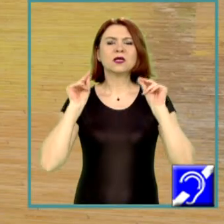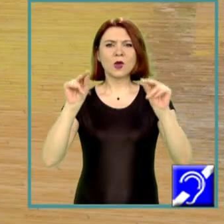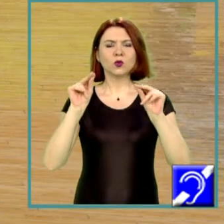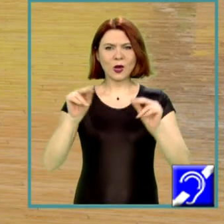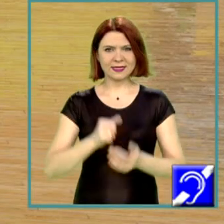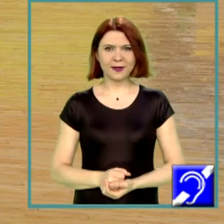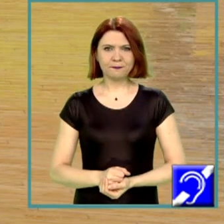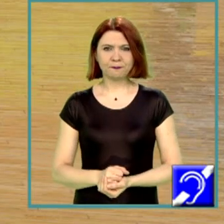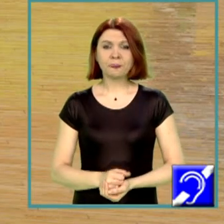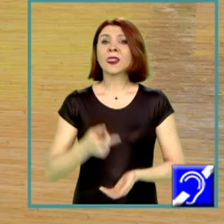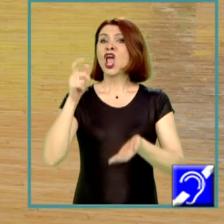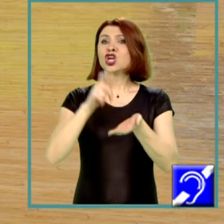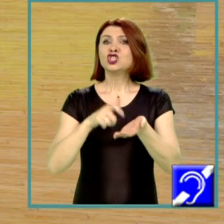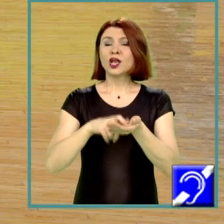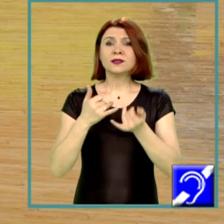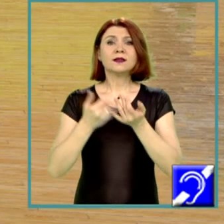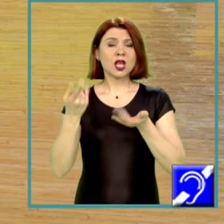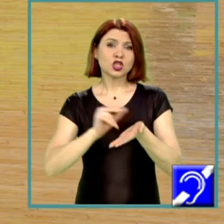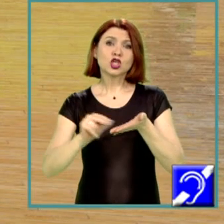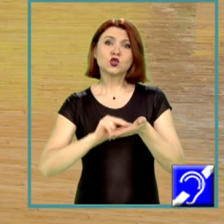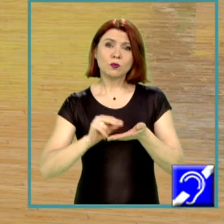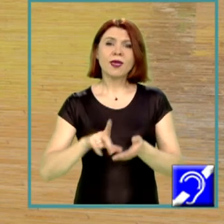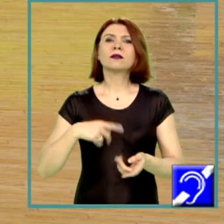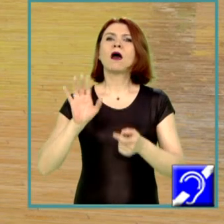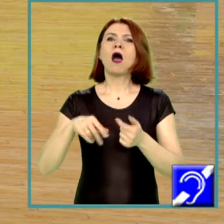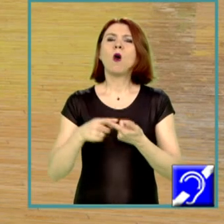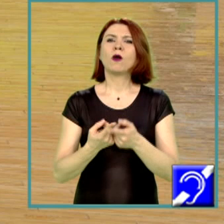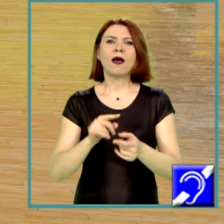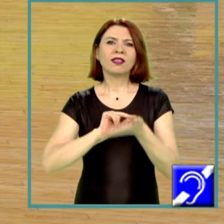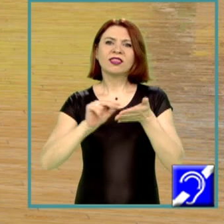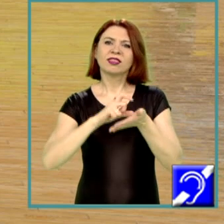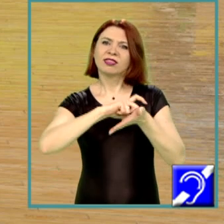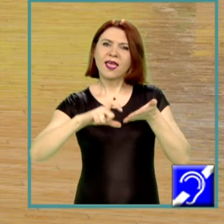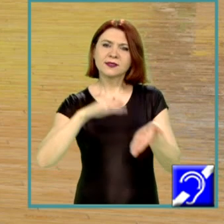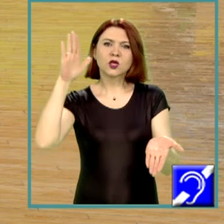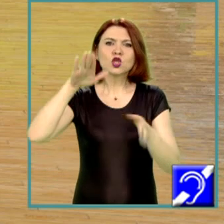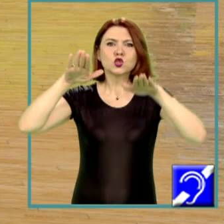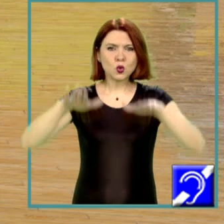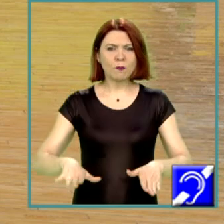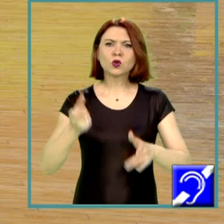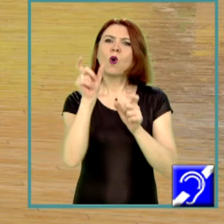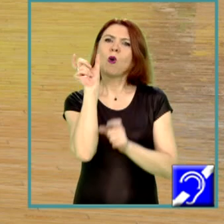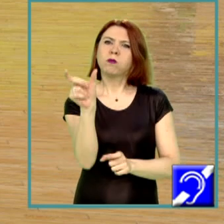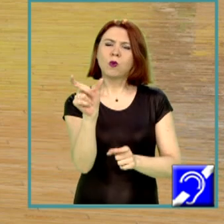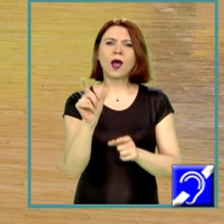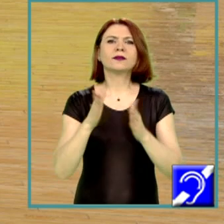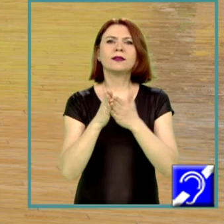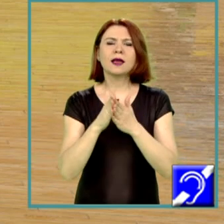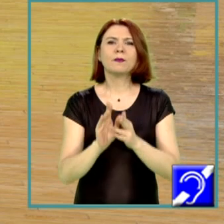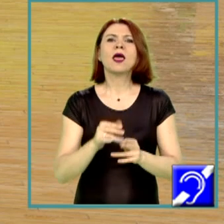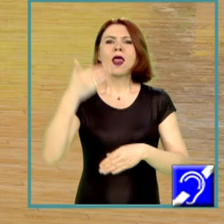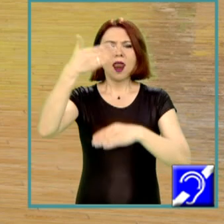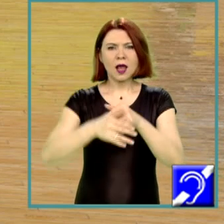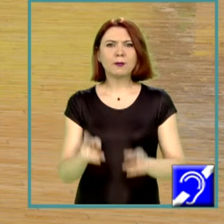educației cerințele din acest subiect folosesc ca text suport un fragment din la capul podului